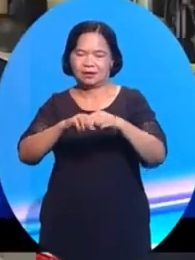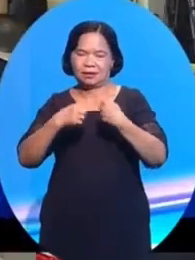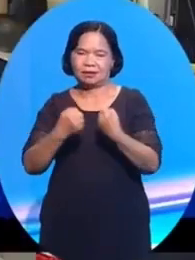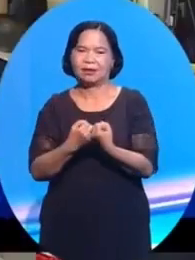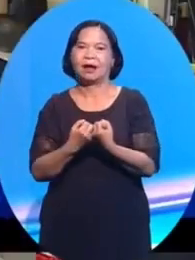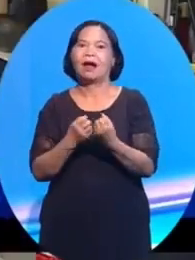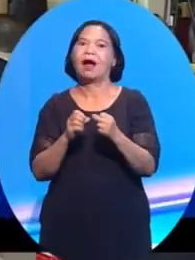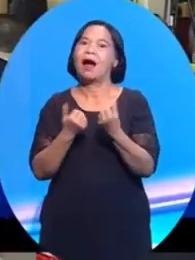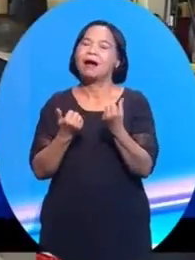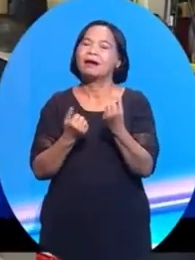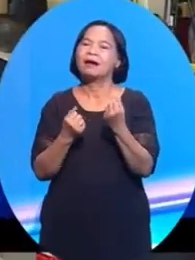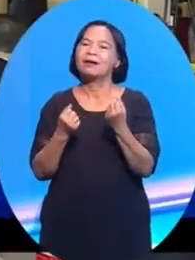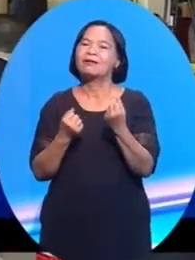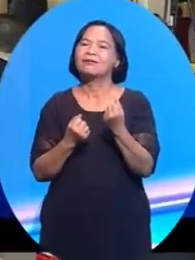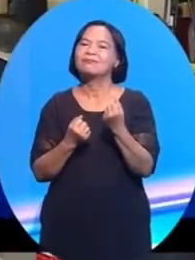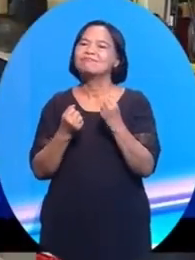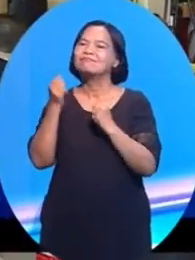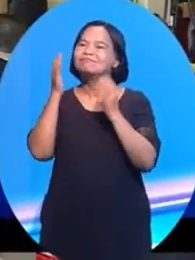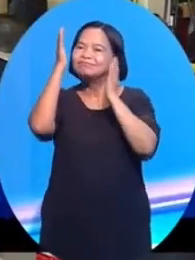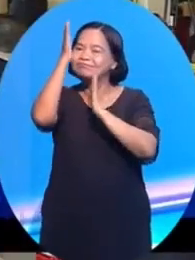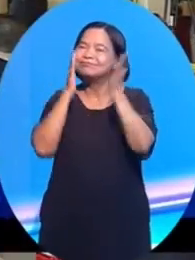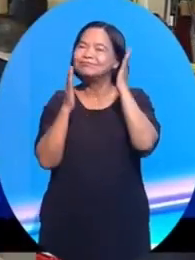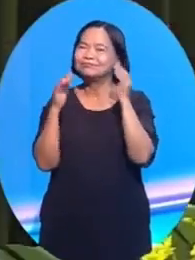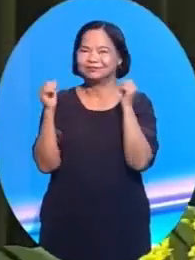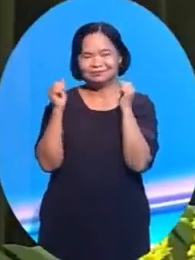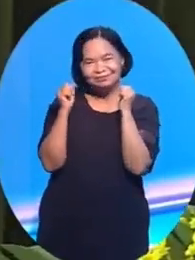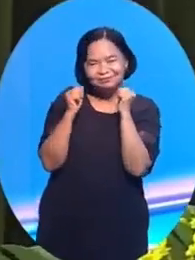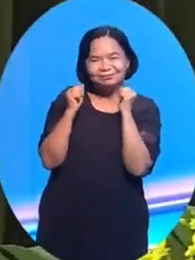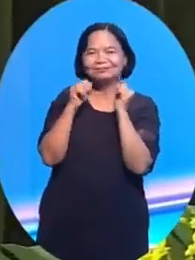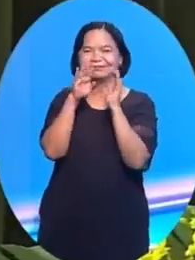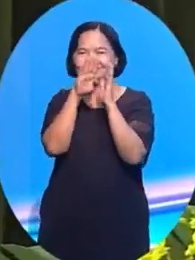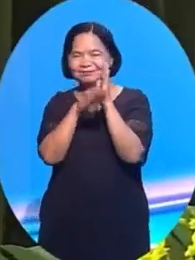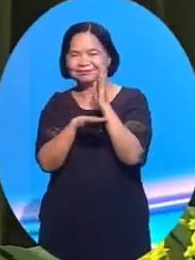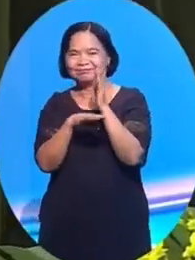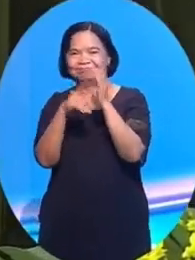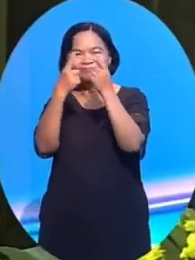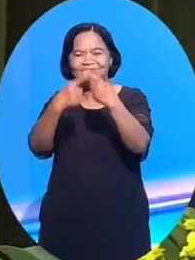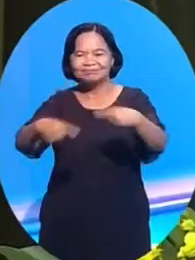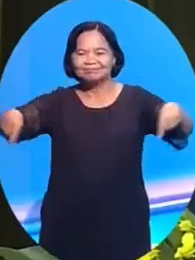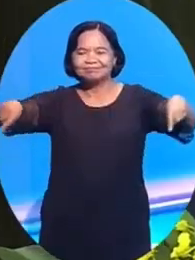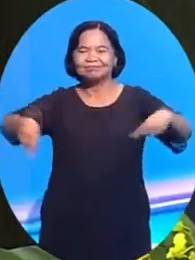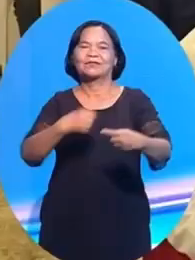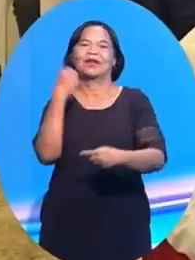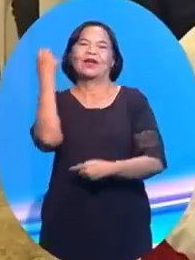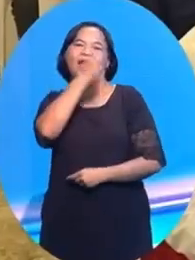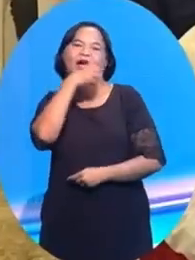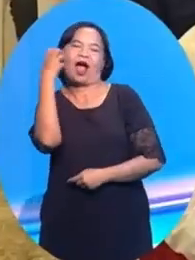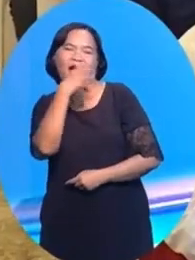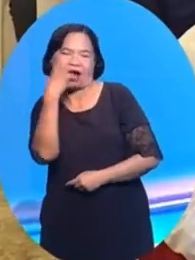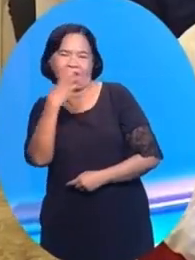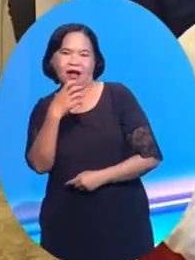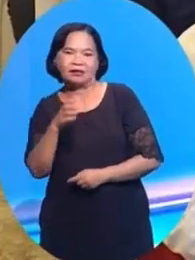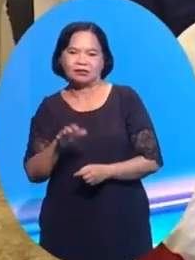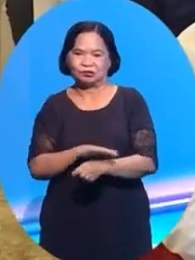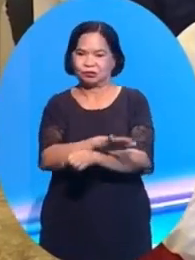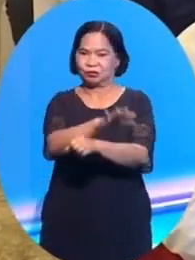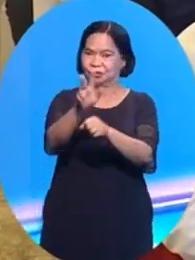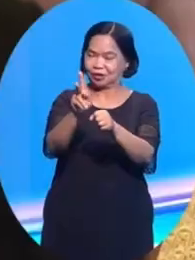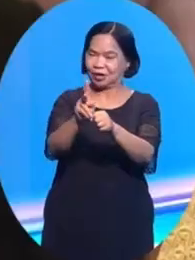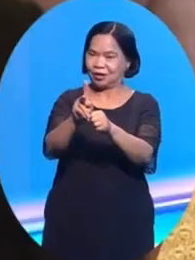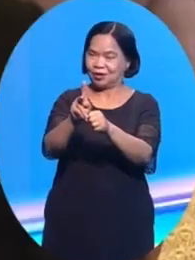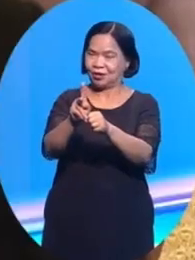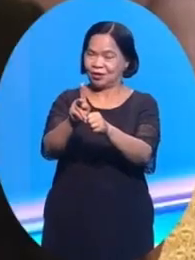tổ chức tại quảng trường Lam Viên Thành phố Đà Lạt lần đầu tiên tại Việt Nam một chương trình hòa nhạc có quy mô lớn được tổ chức ở sân khấu ngoài trời